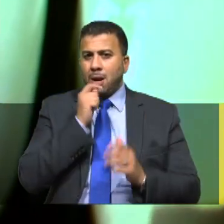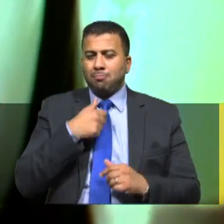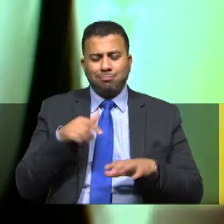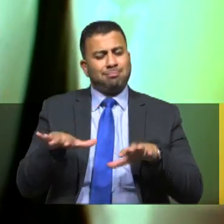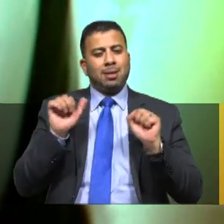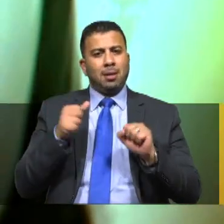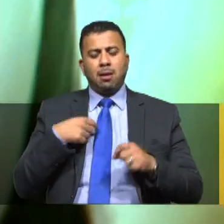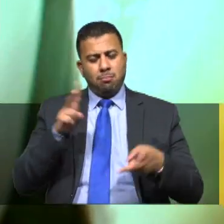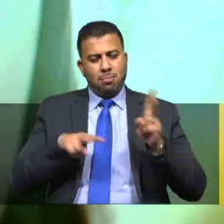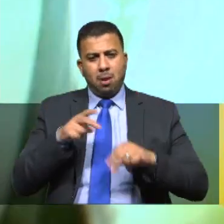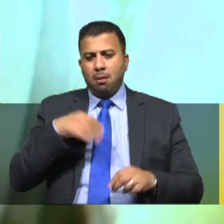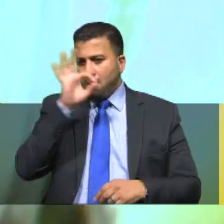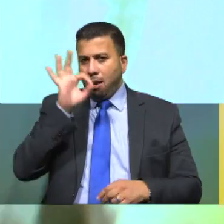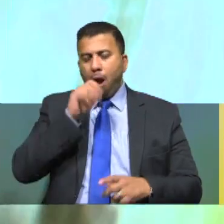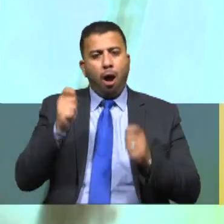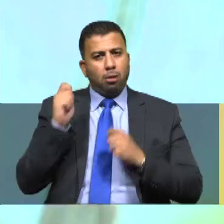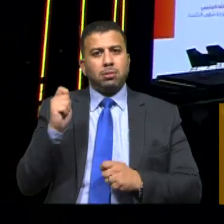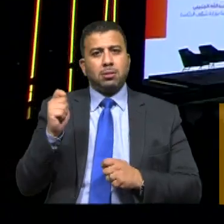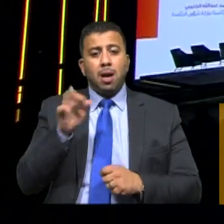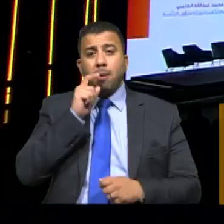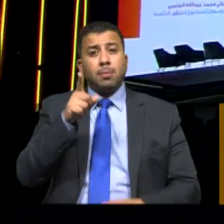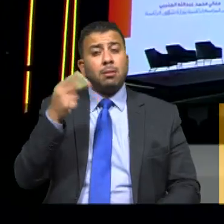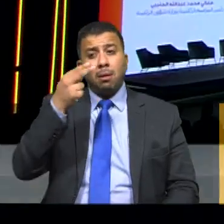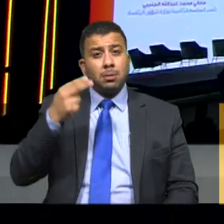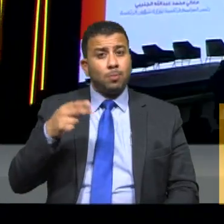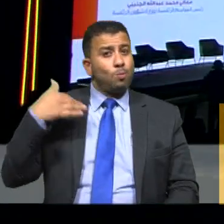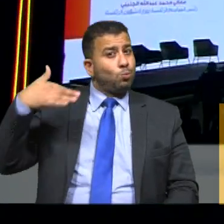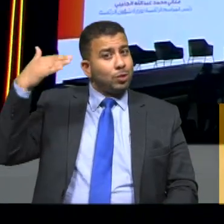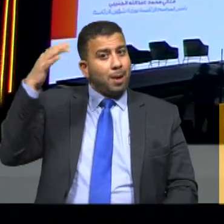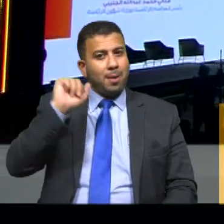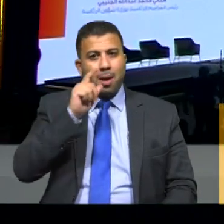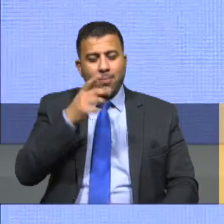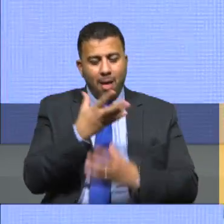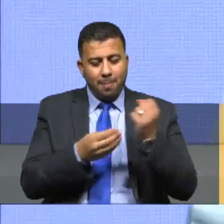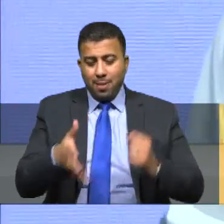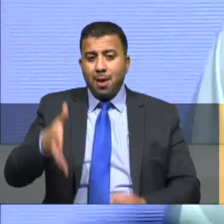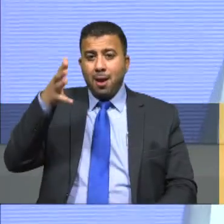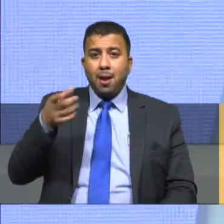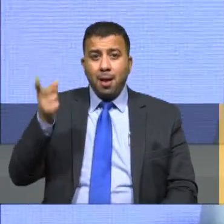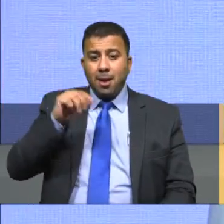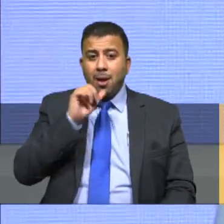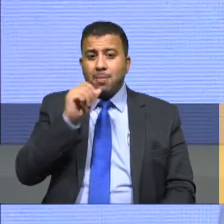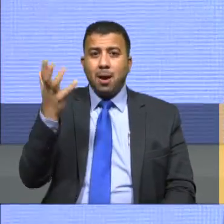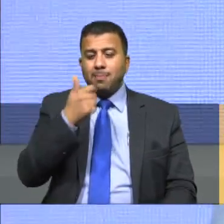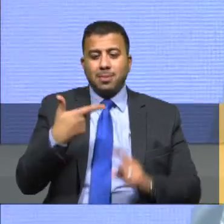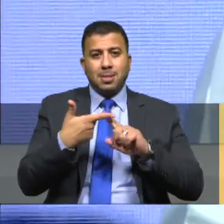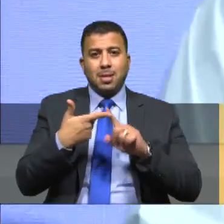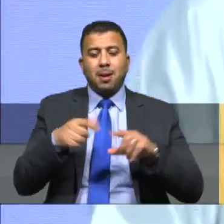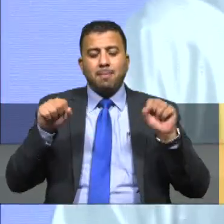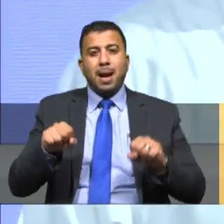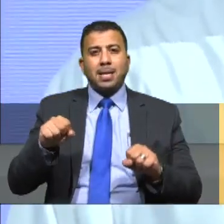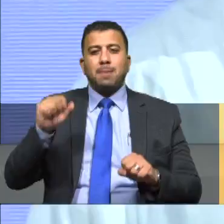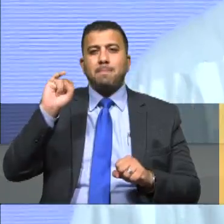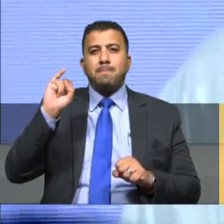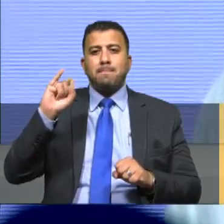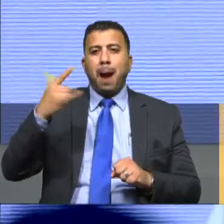عن عاداتنا وتراثنا من أجل رسم مستقبل واعد لأبناء الغد. جاءت النسخة الثانية من مجلس محمد بن